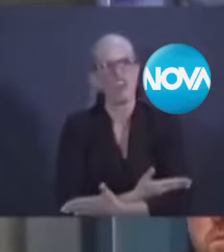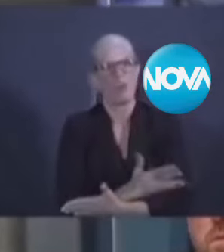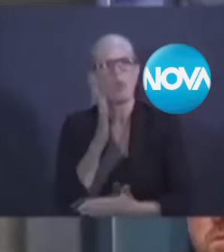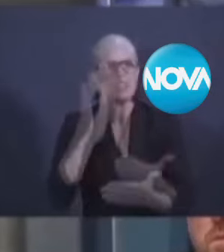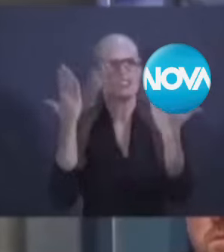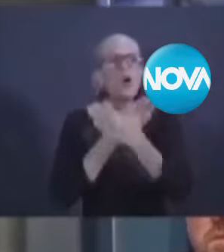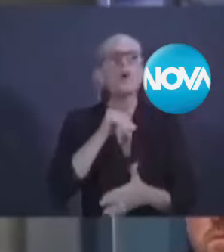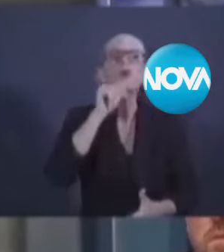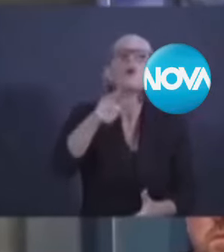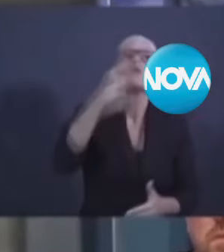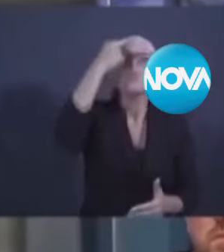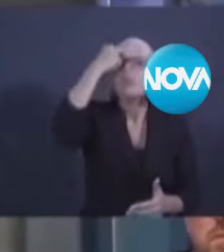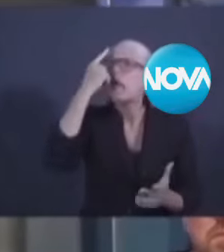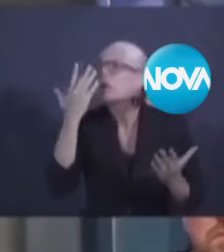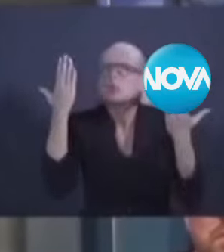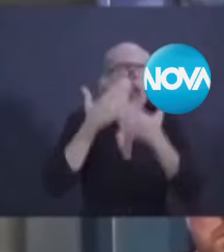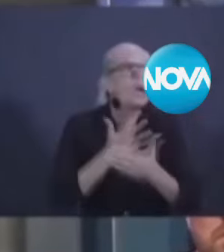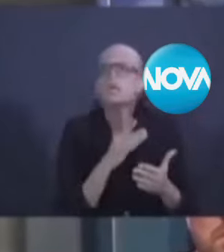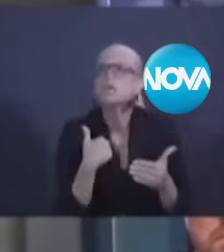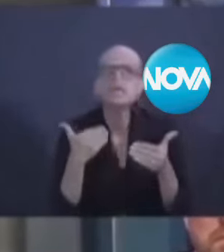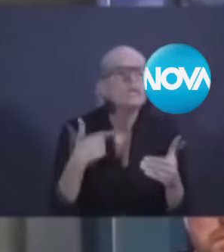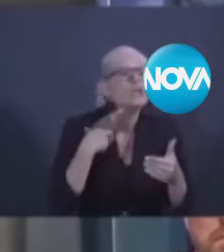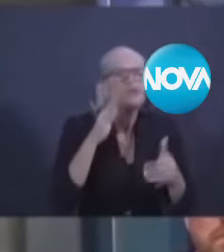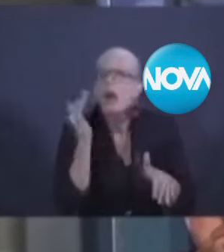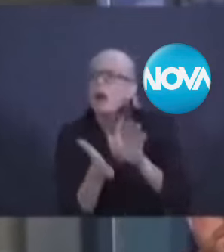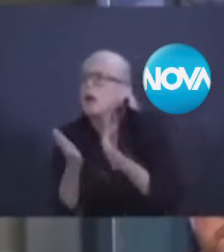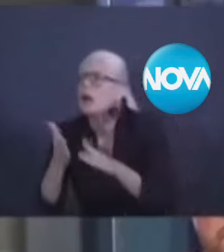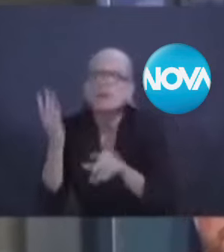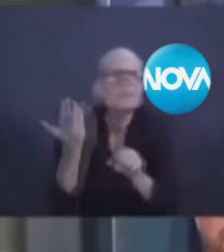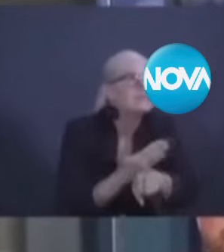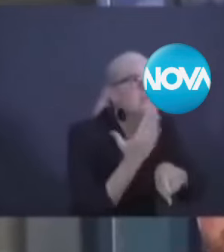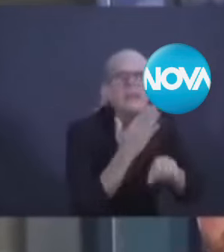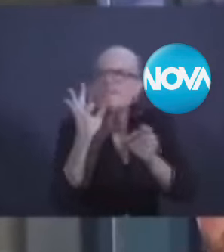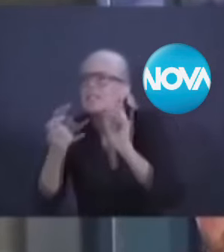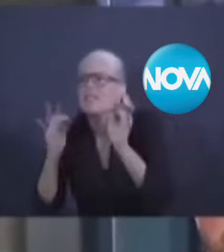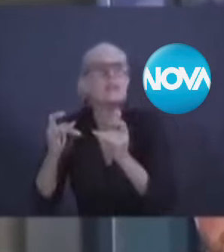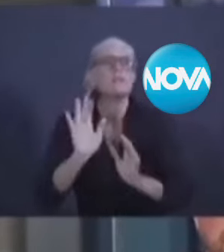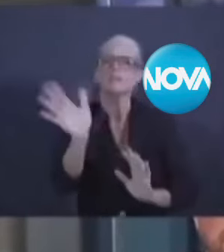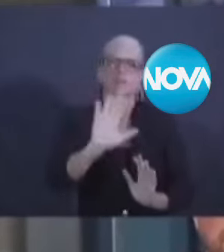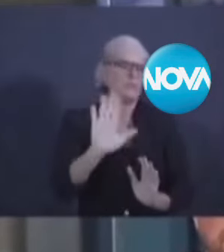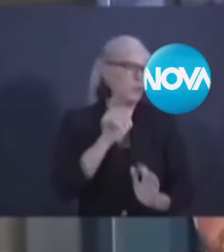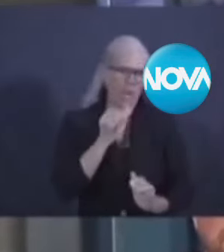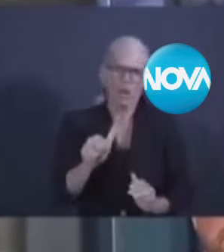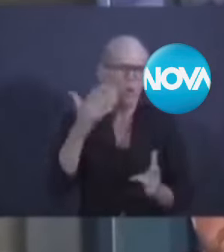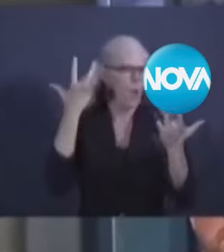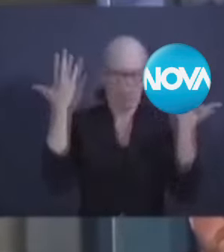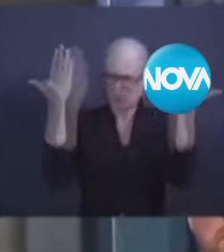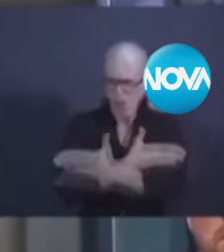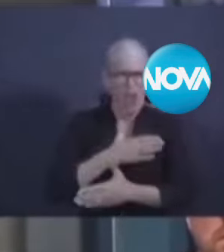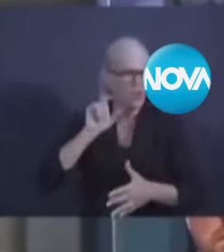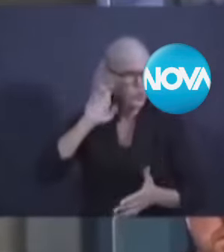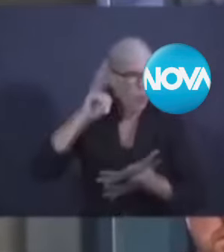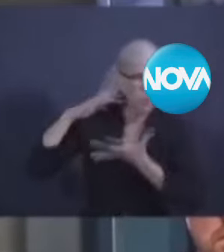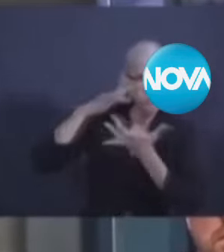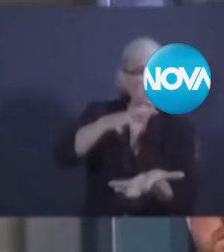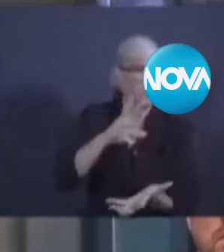Не се опитвайте да предприемате нищо навън по тъмно. Не поемайте излишни рискове. Ще има хвърчащи отломки на някои места, големи